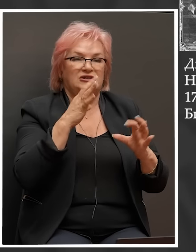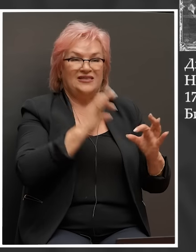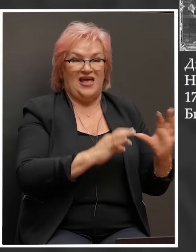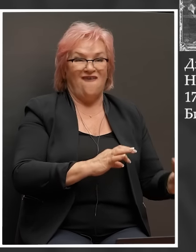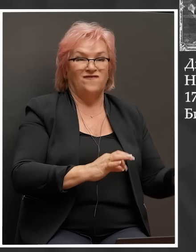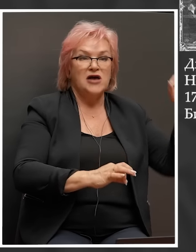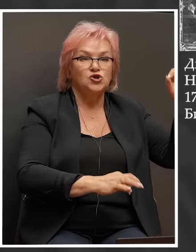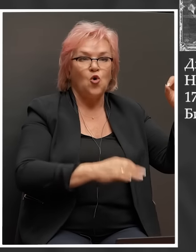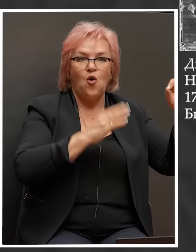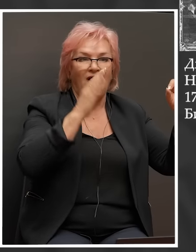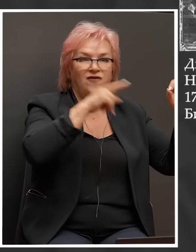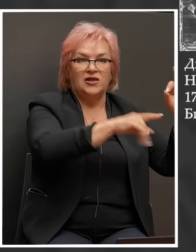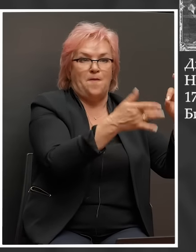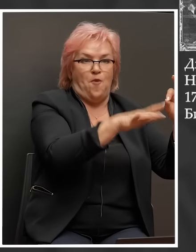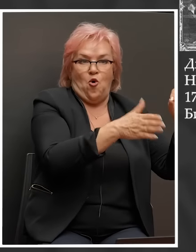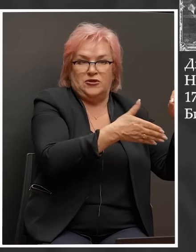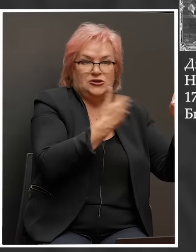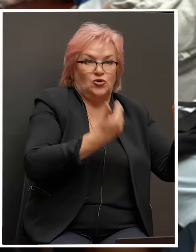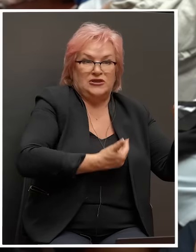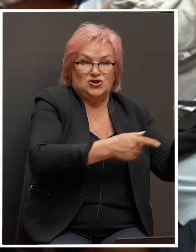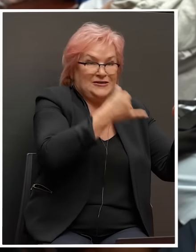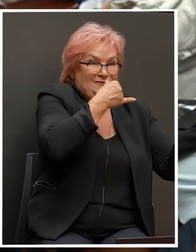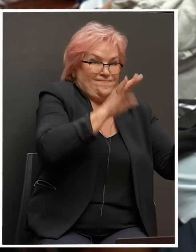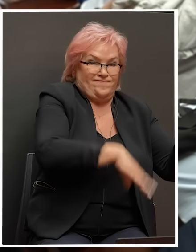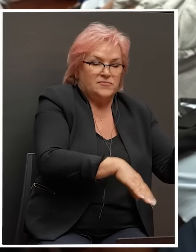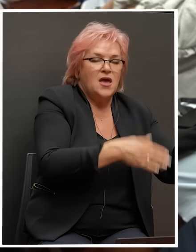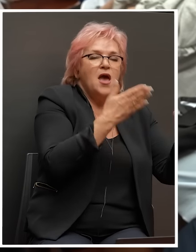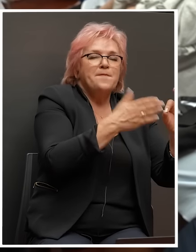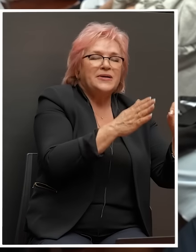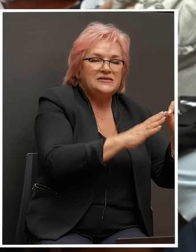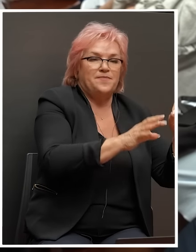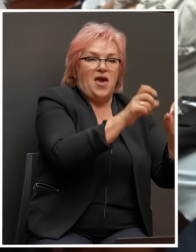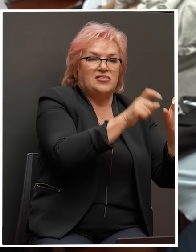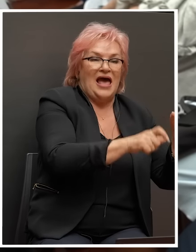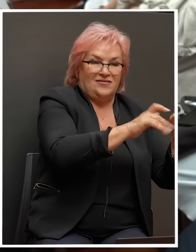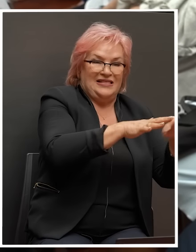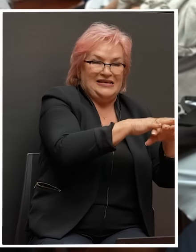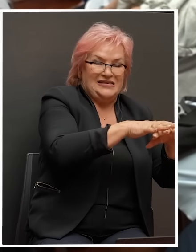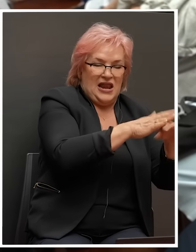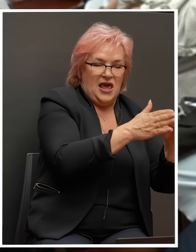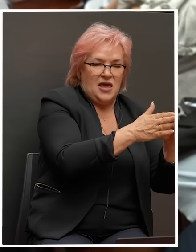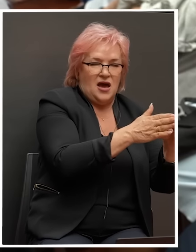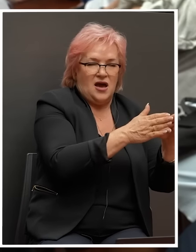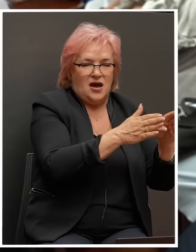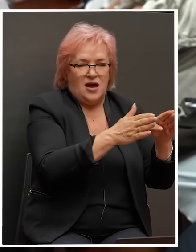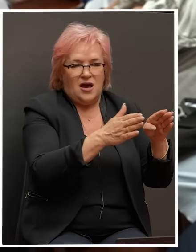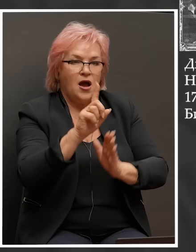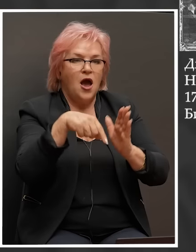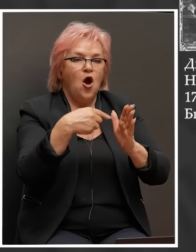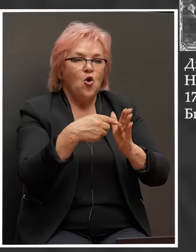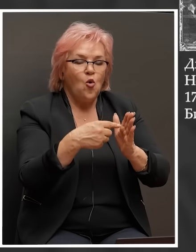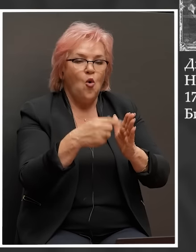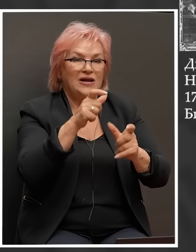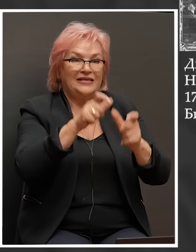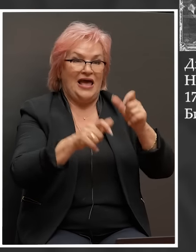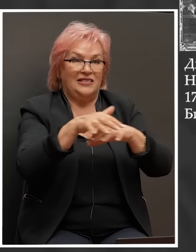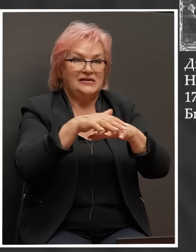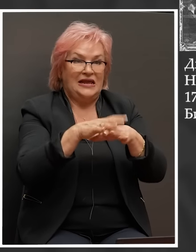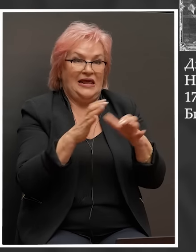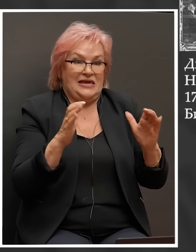лишается воды полностью, он становится полностью необитаемым. И постепенно население, к середине 13 века, население